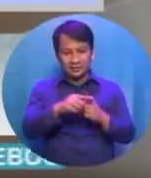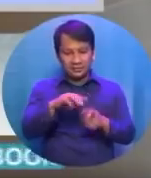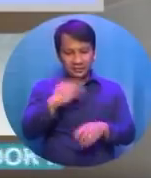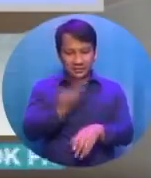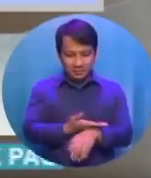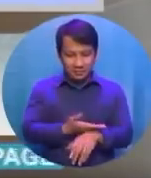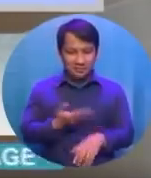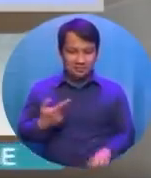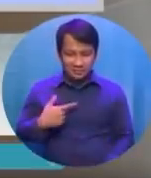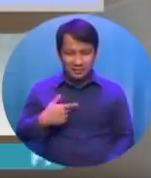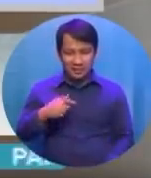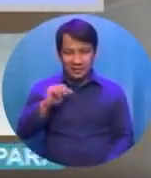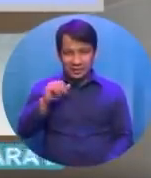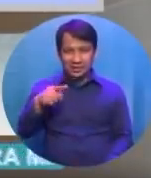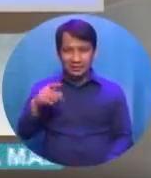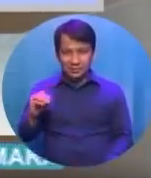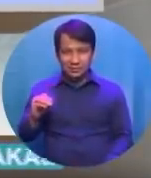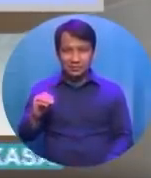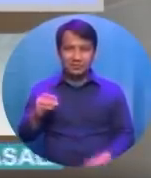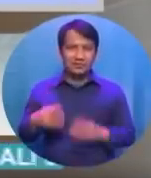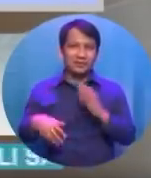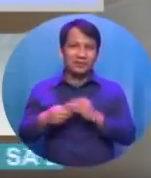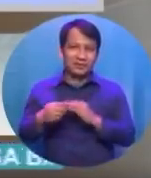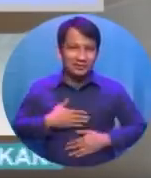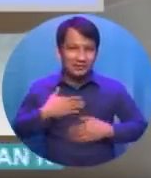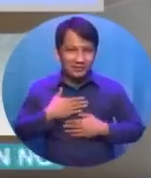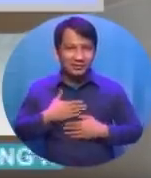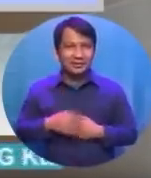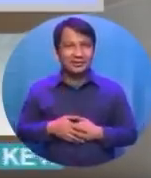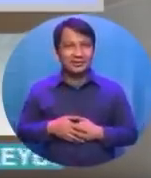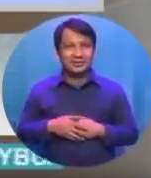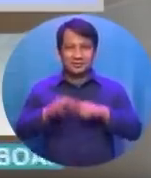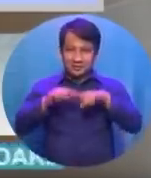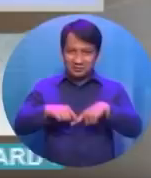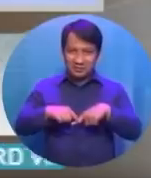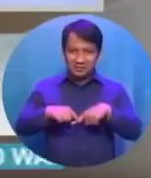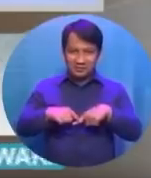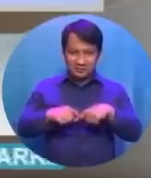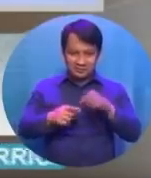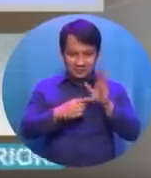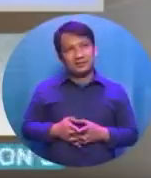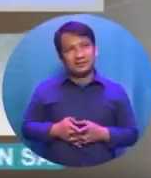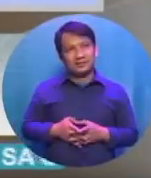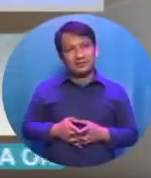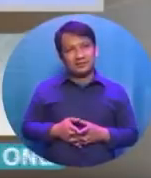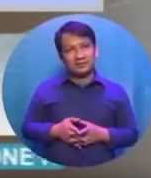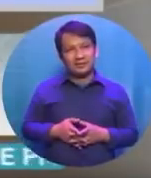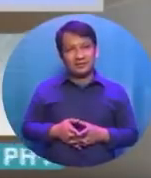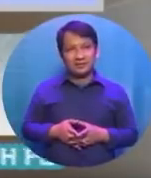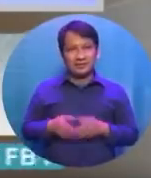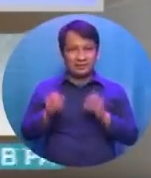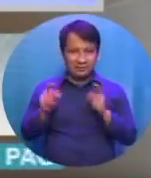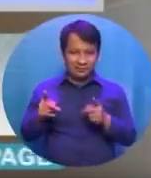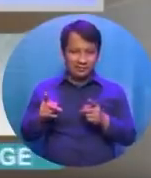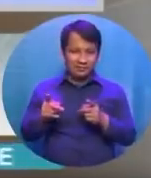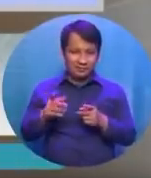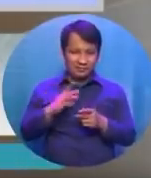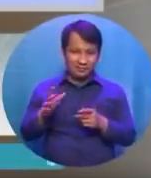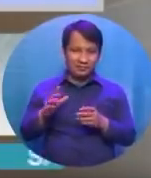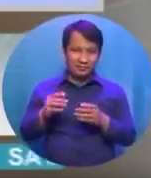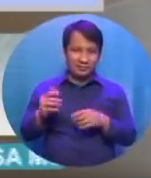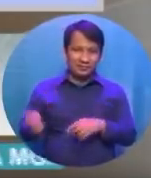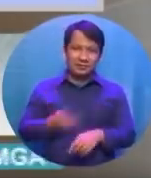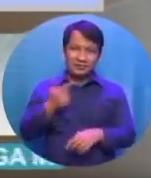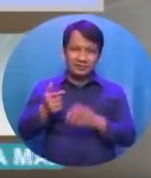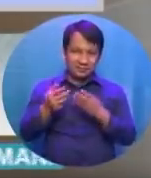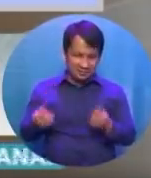ng anak, may apo ka pa. Dobleng saya. Ansaya-saya. Depende kung anong sasabihin dito. Ito na, direct. Ito na talaga. Huwag na pataglay.